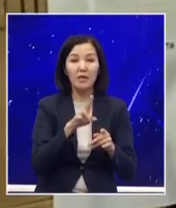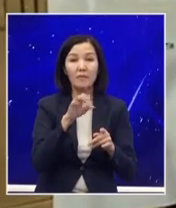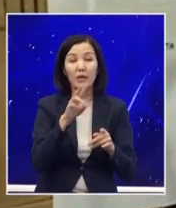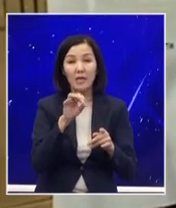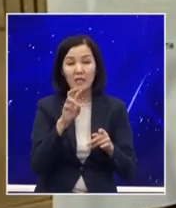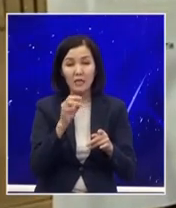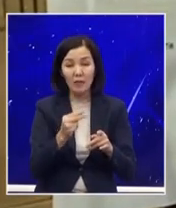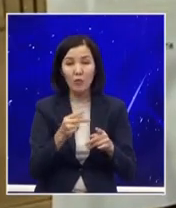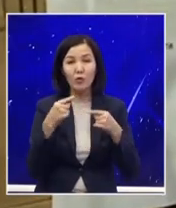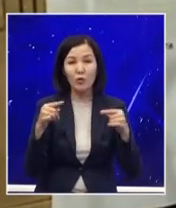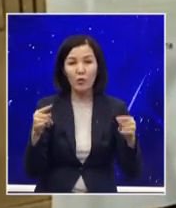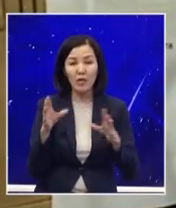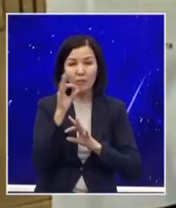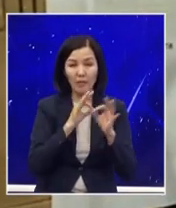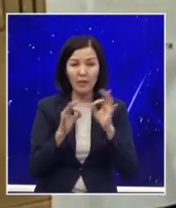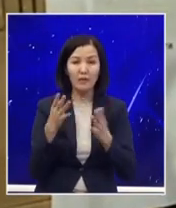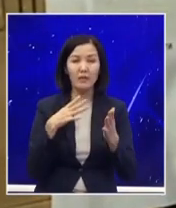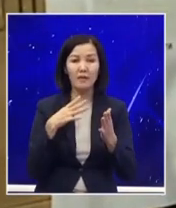парацетамол, другие средства,